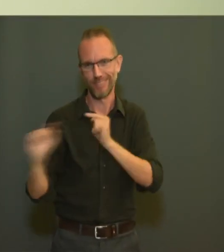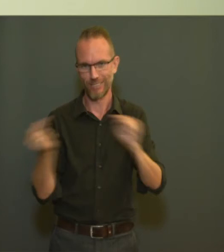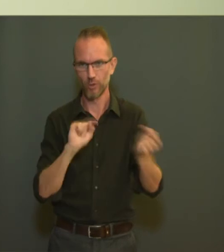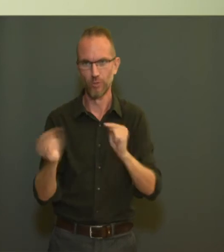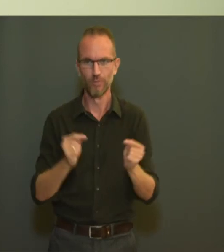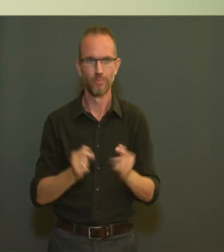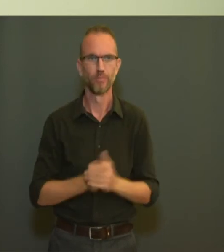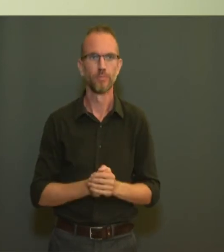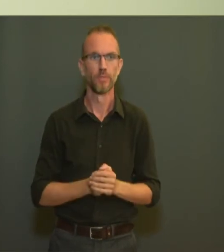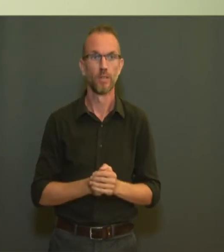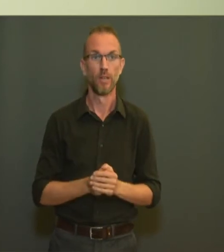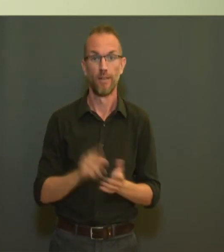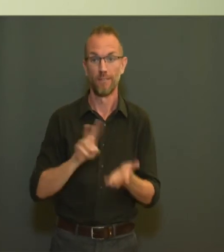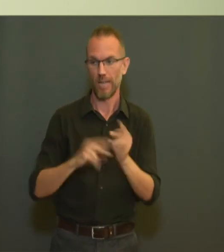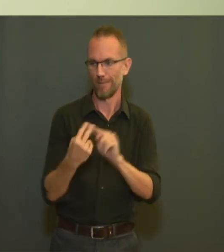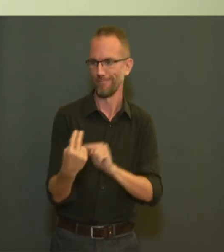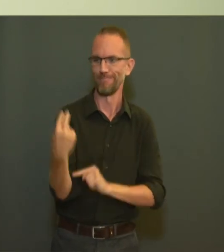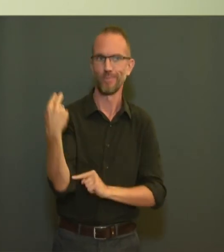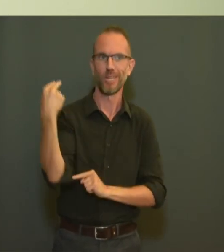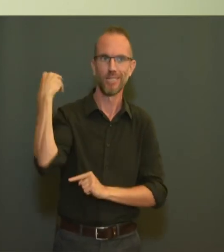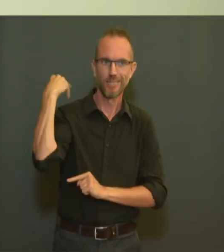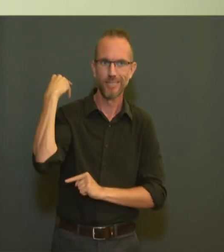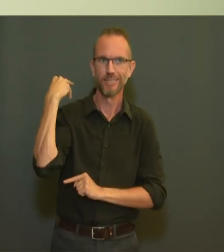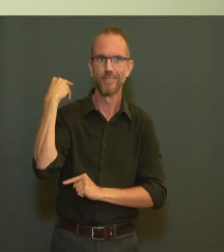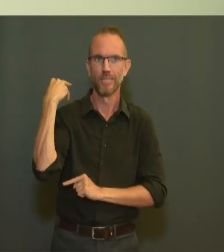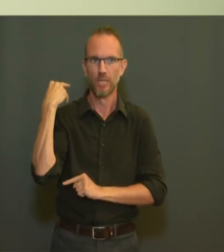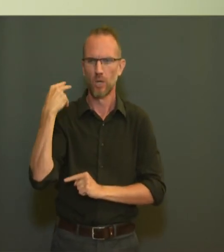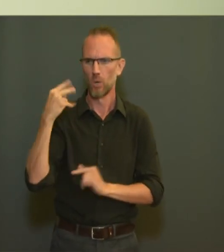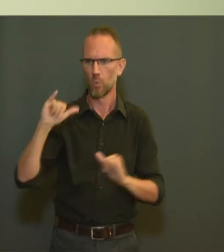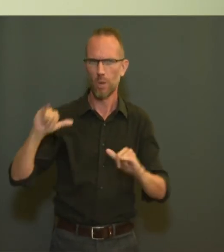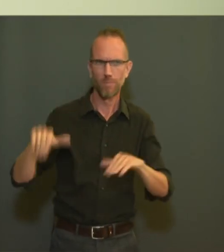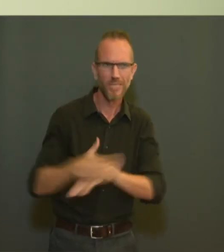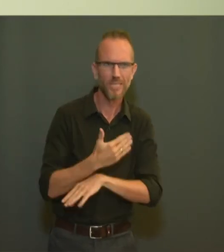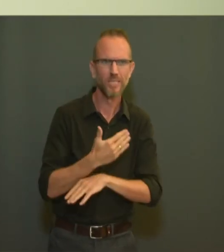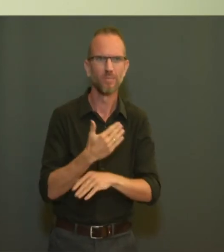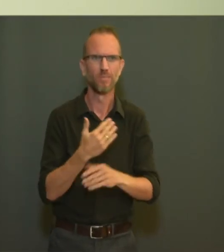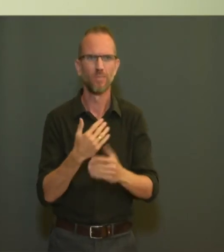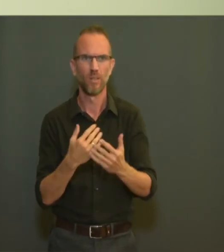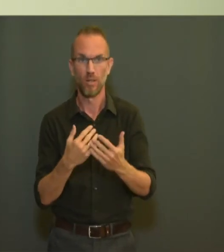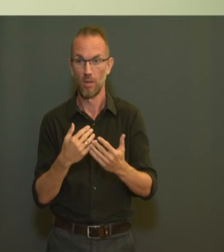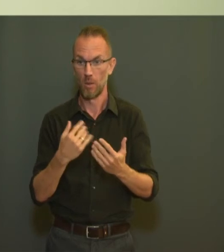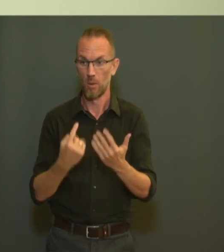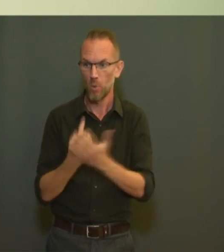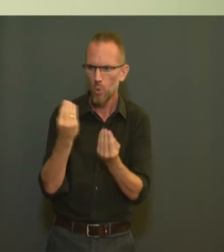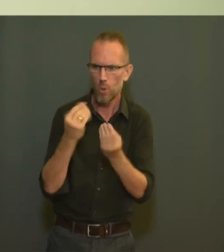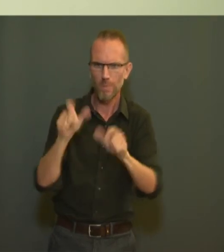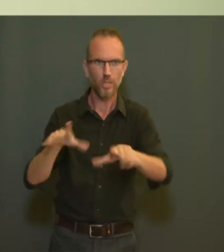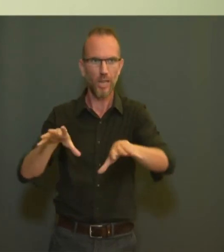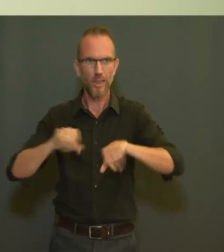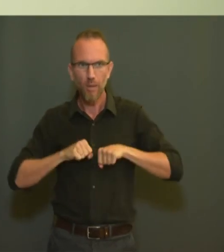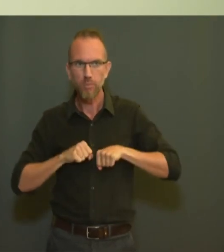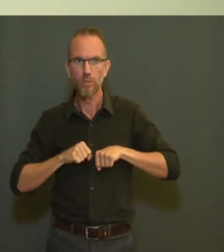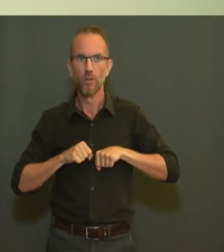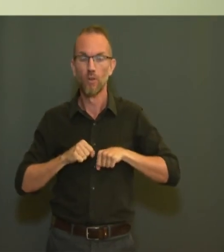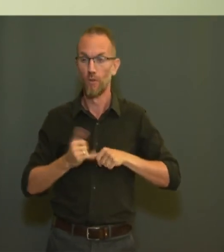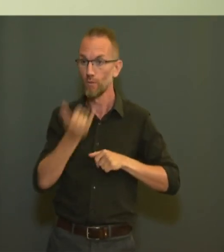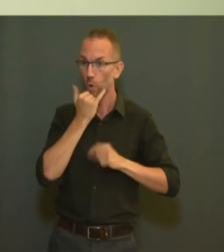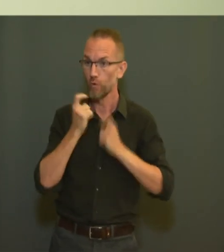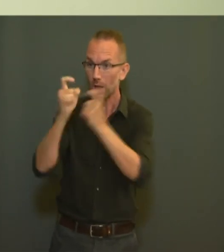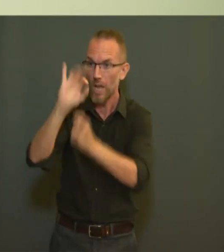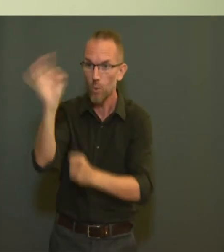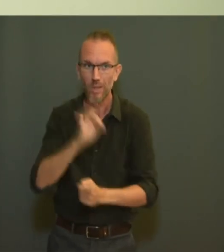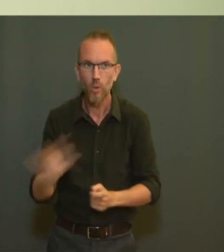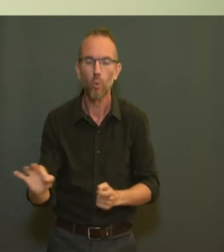qui s'est passé et de la place que les voyages ont pris dans les nouveaux cas? Nous disposons